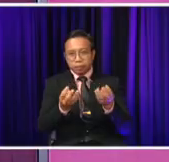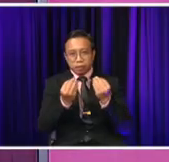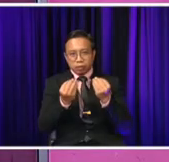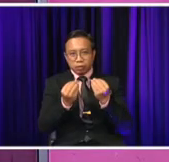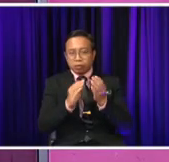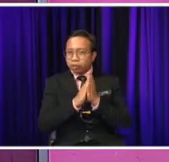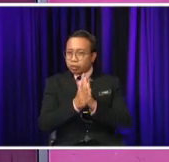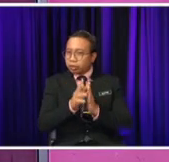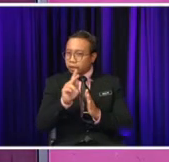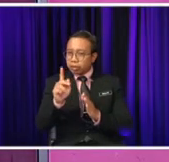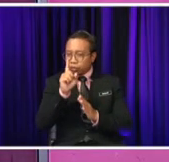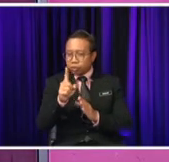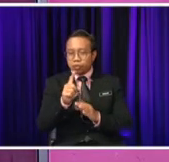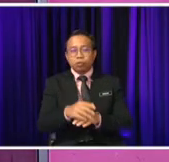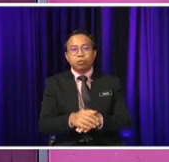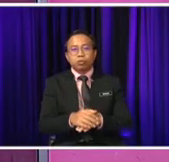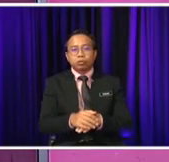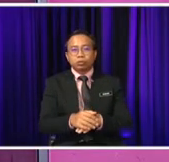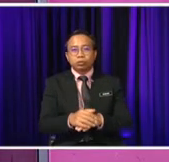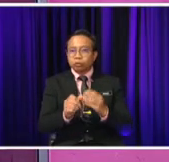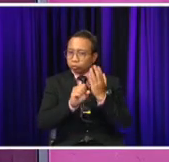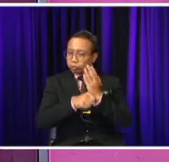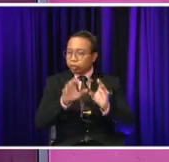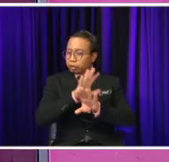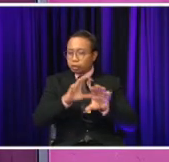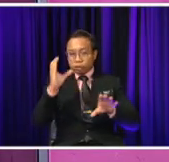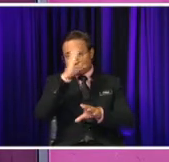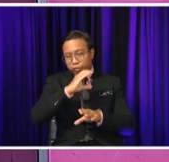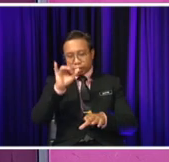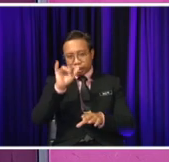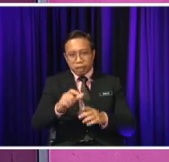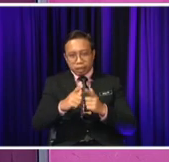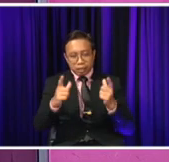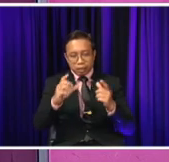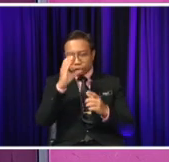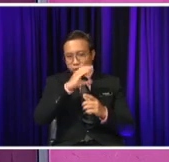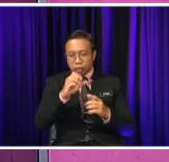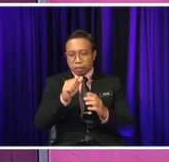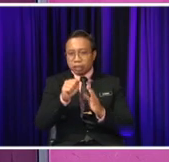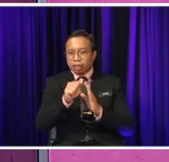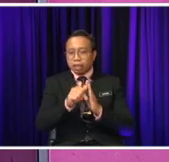jadikan sesuatu itu sebagai sumber jangan cari yang lain betul Carilah Alquran